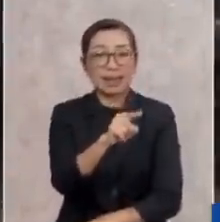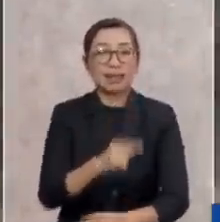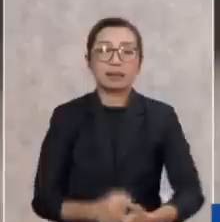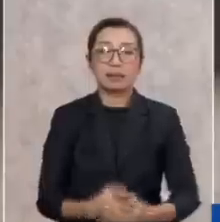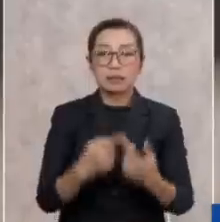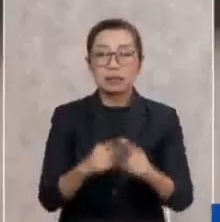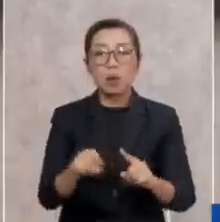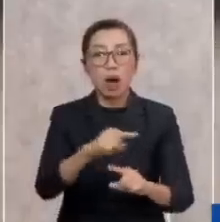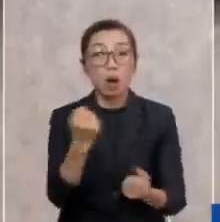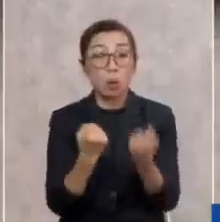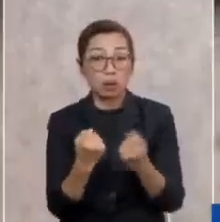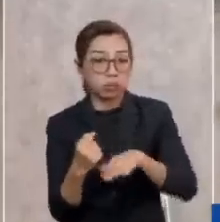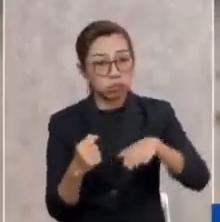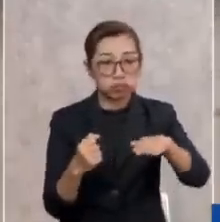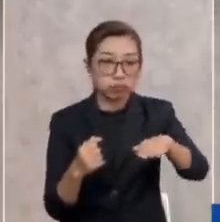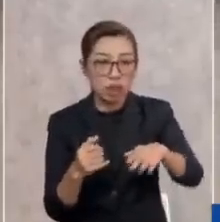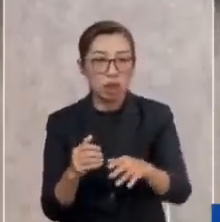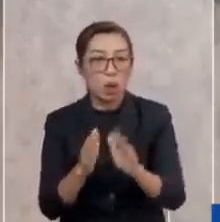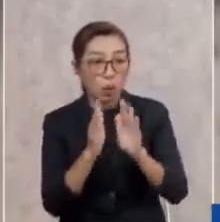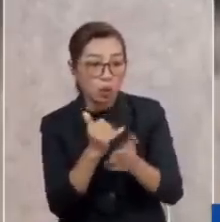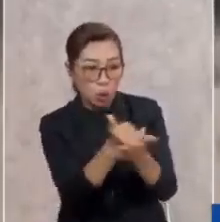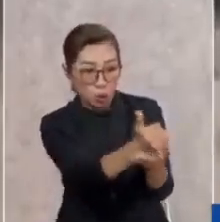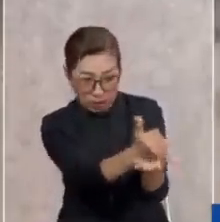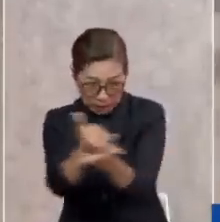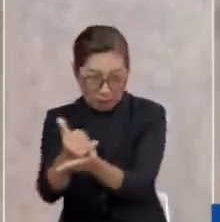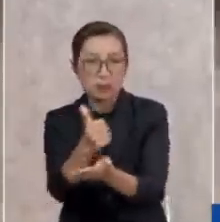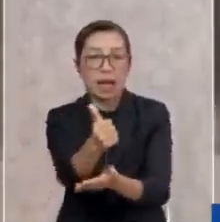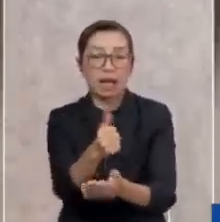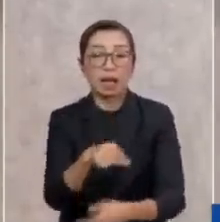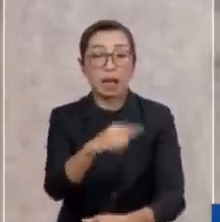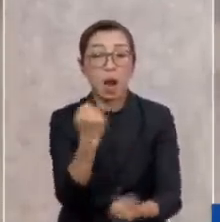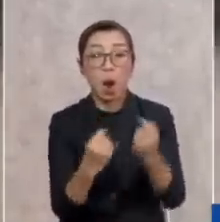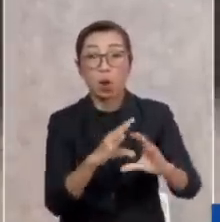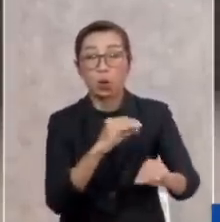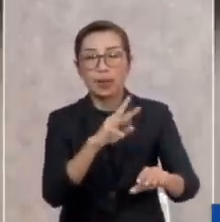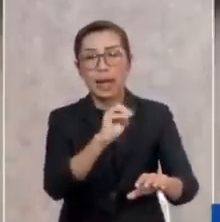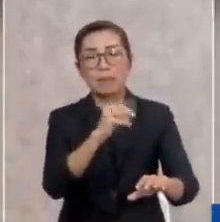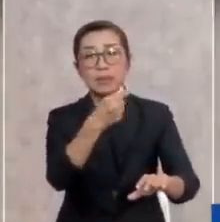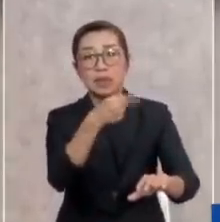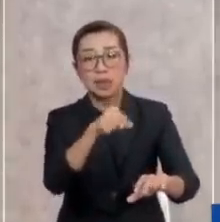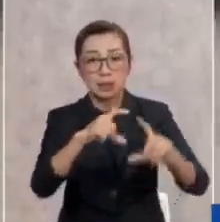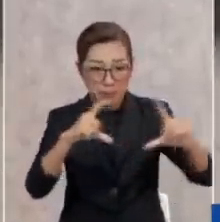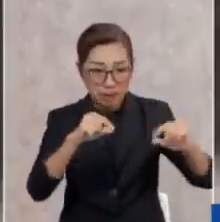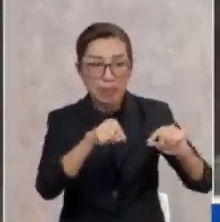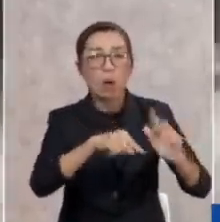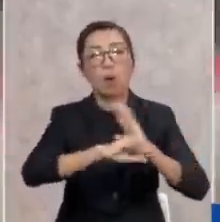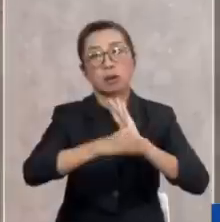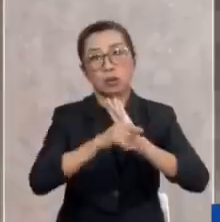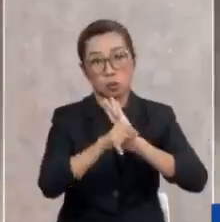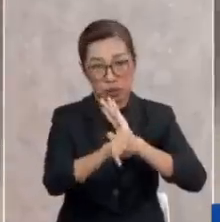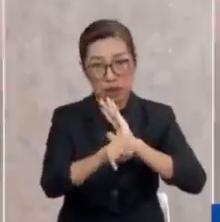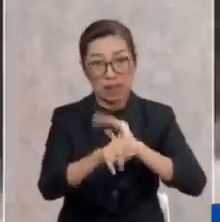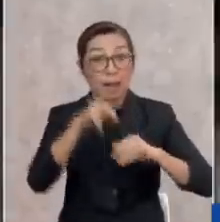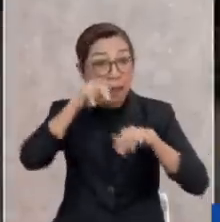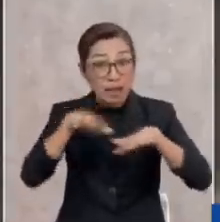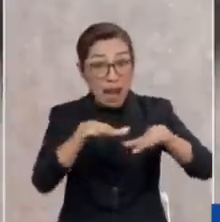แต่สุดท้ายช่วยเอาไว้ได้ทันนะครับในส่วนของคนขับรถเก๋งคันนี้เก๋ง MG สีขาวทะเบียนจันทบุรีครับสภาพคือล